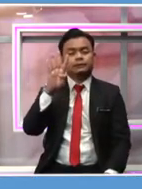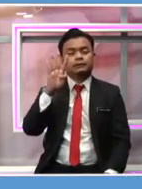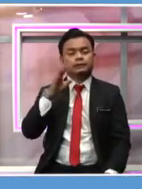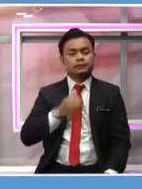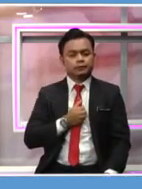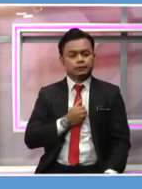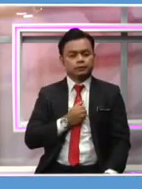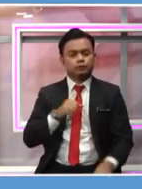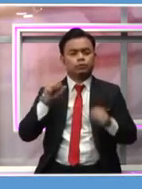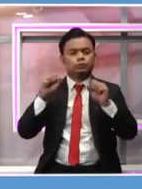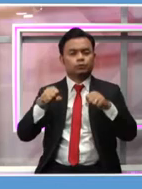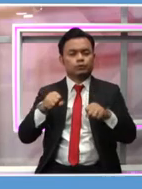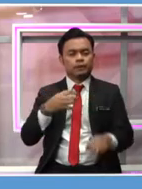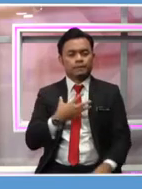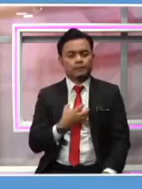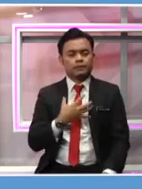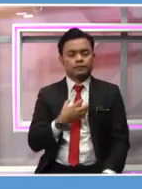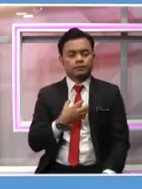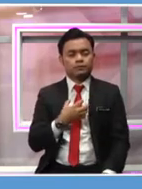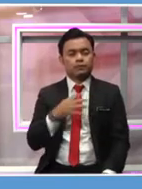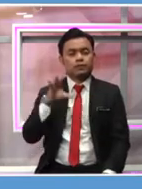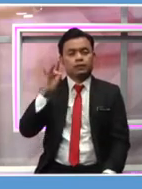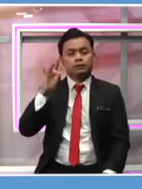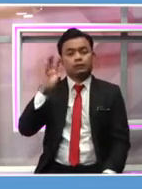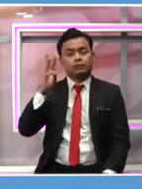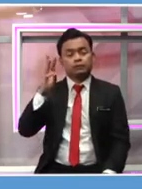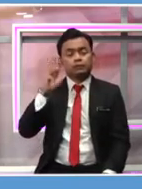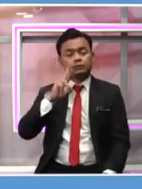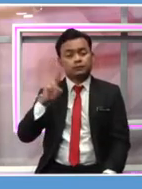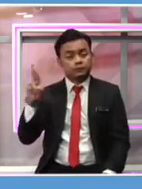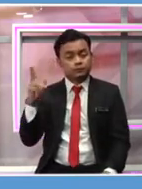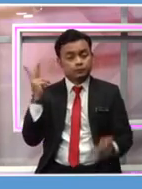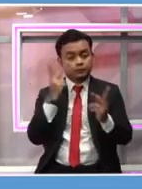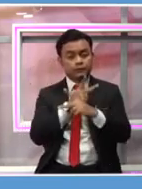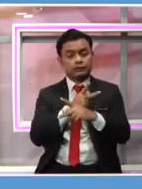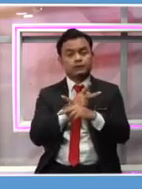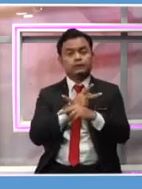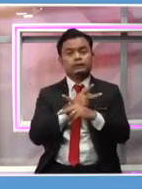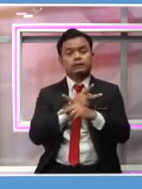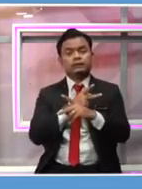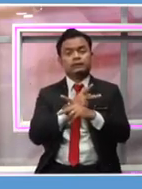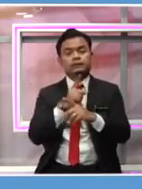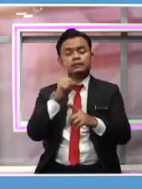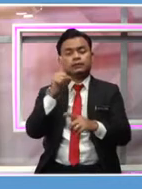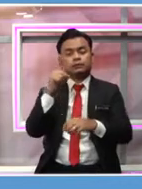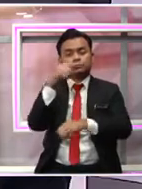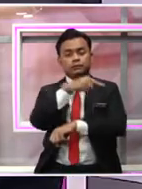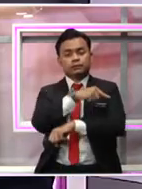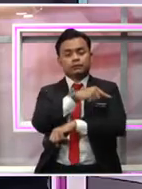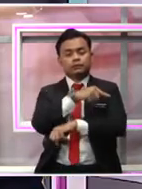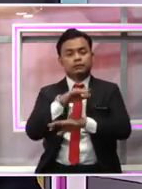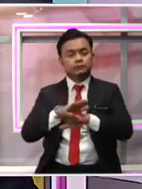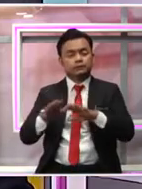berdegup 86000 paling sehari tanpa berhenti jadi anak-anak